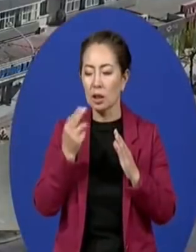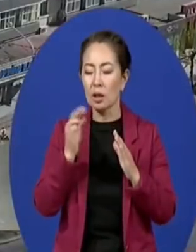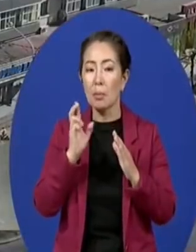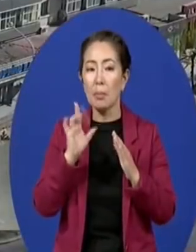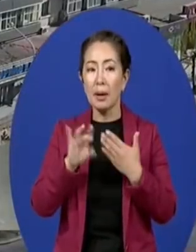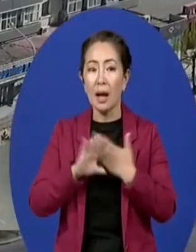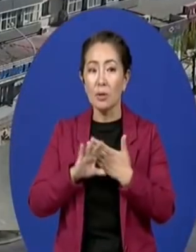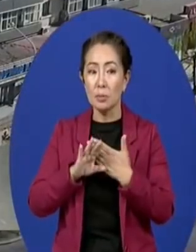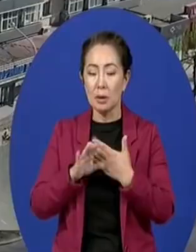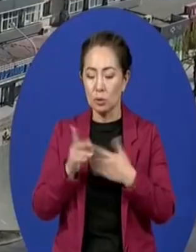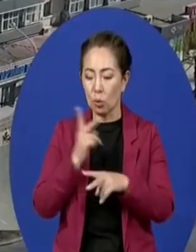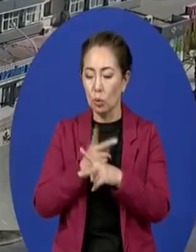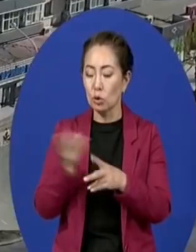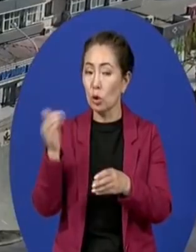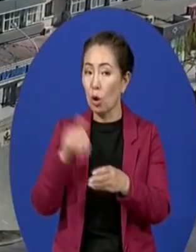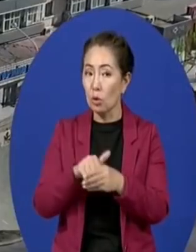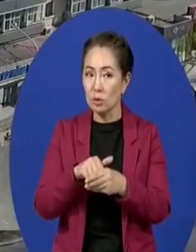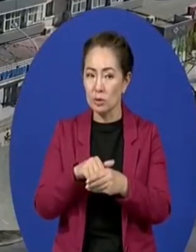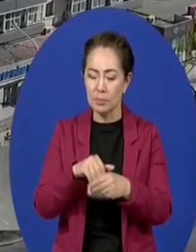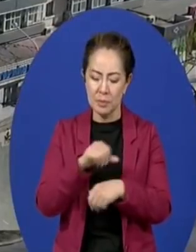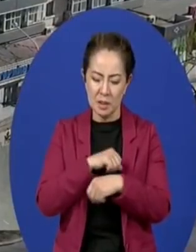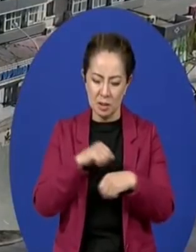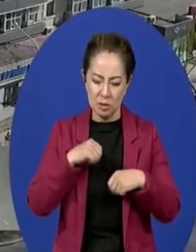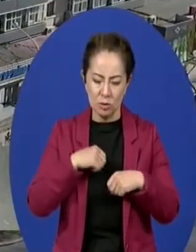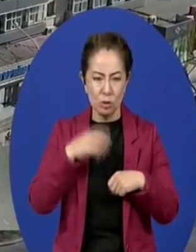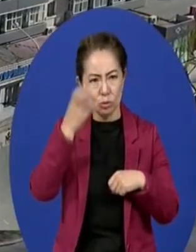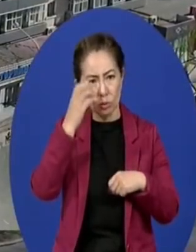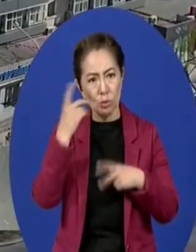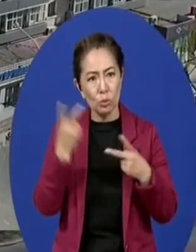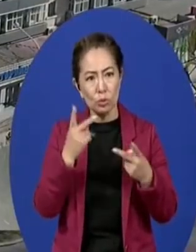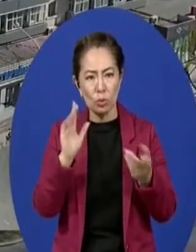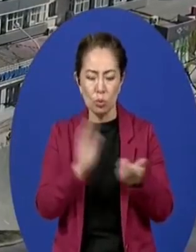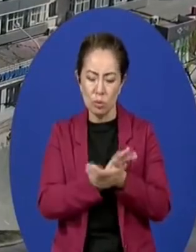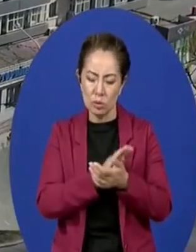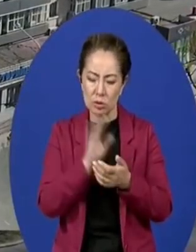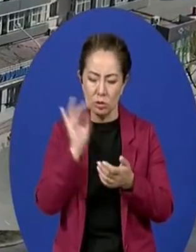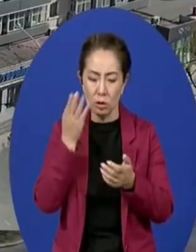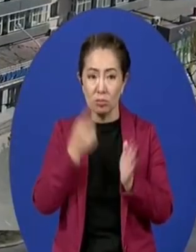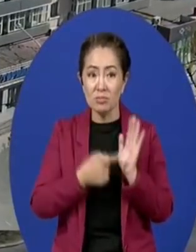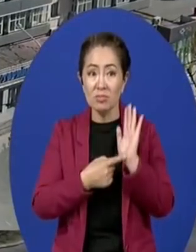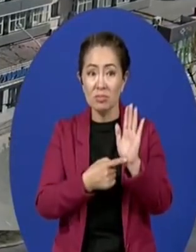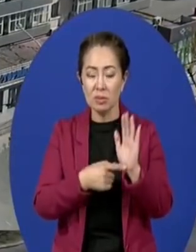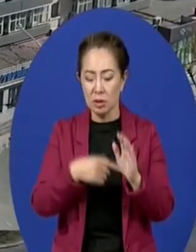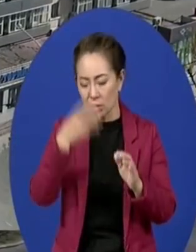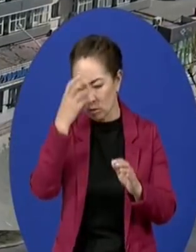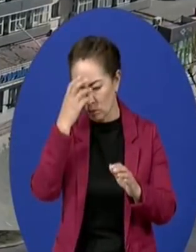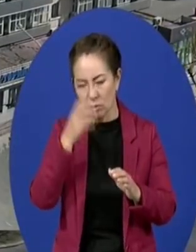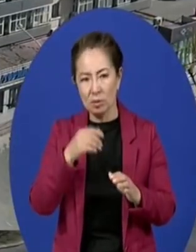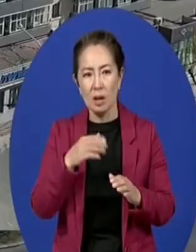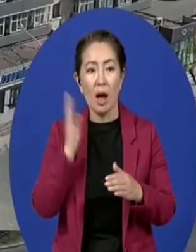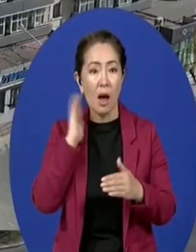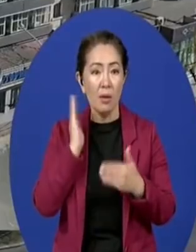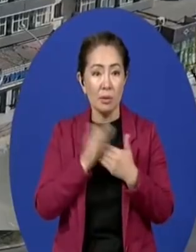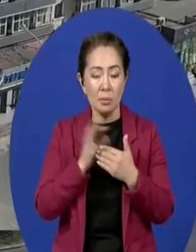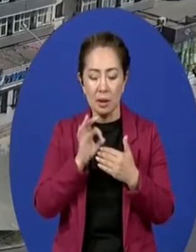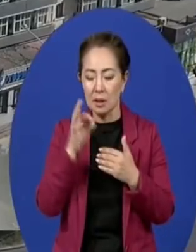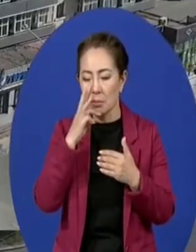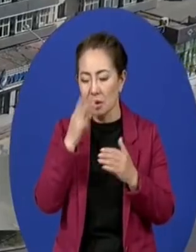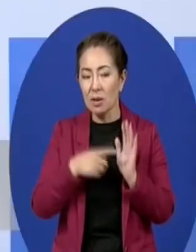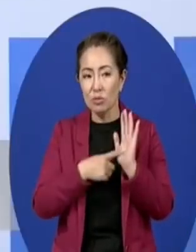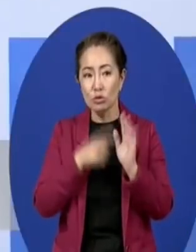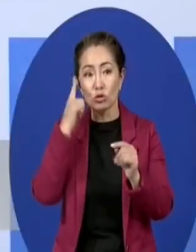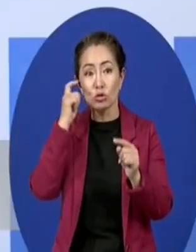тухай хууль тусгажээ. Харин иргэд төрийн үйлчилгээг хурдан шуурхаа ил тод авахд цаашлаад төр авилгагүй болоход нийтийн мэдээллийн тухай хуулийн зорилго оршиж